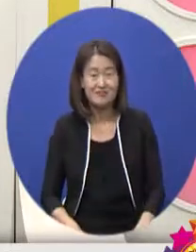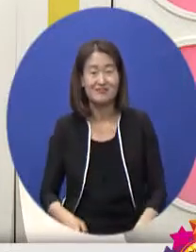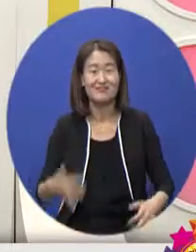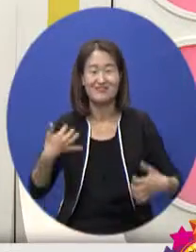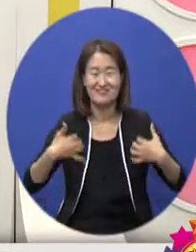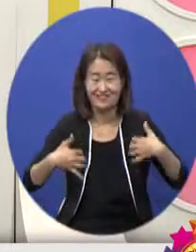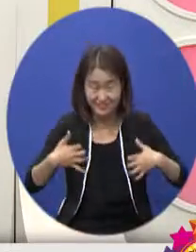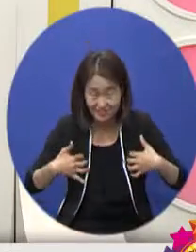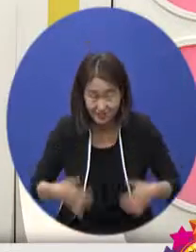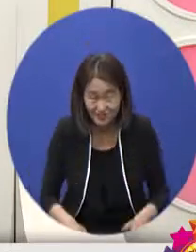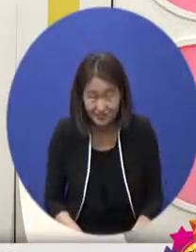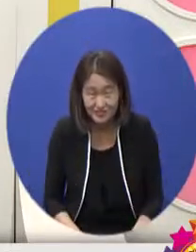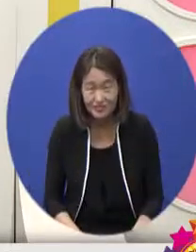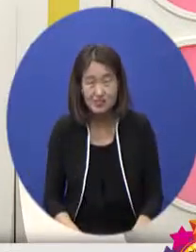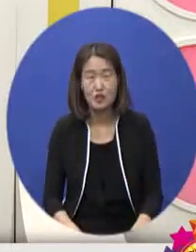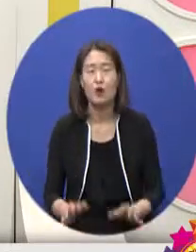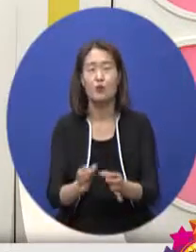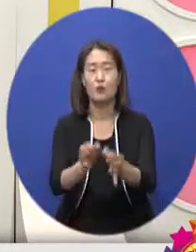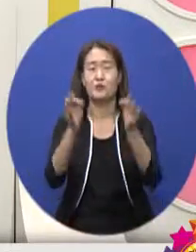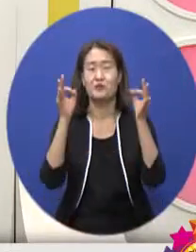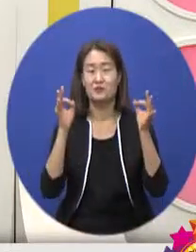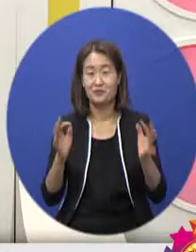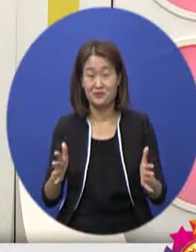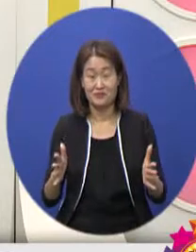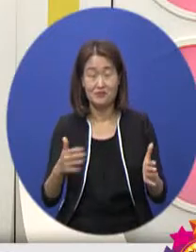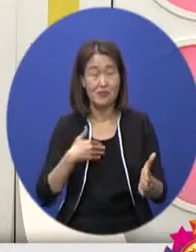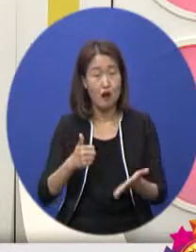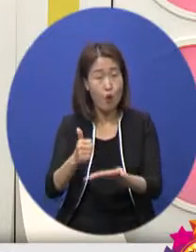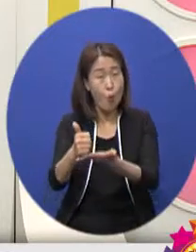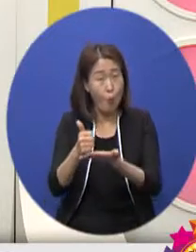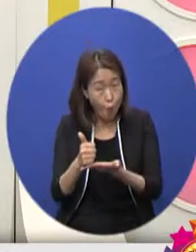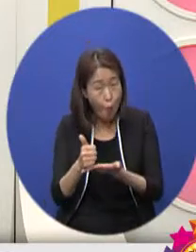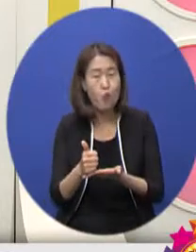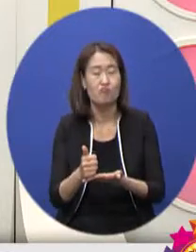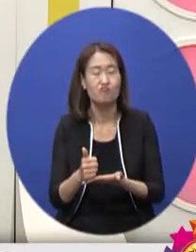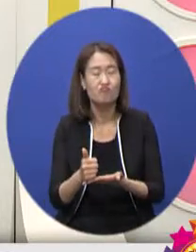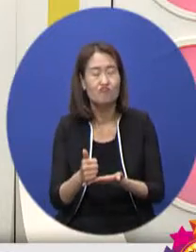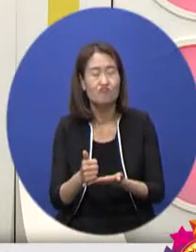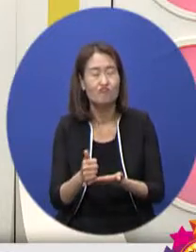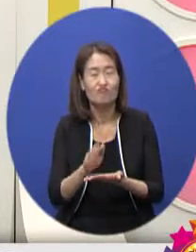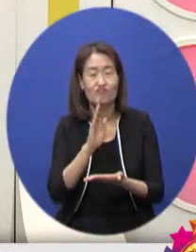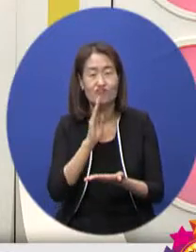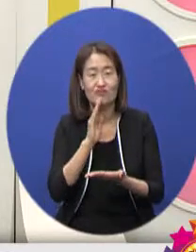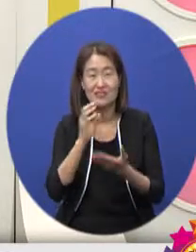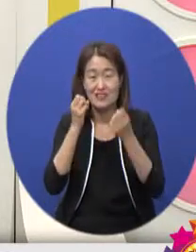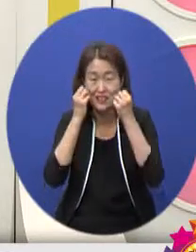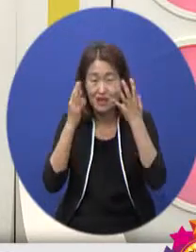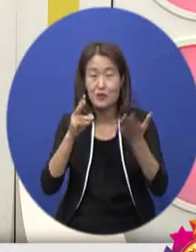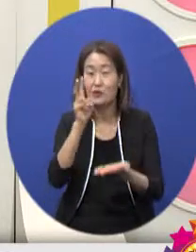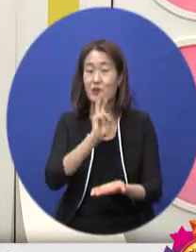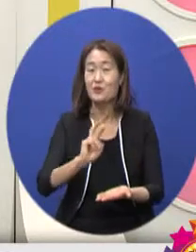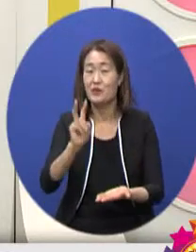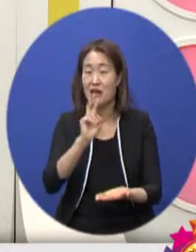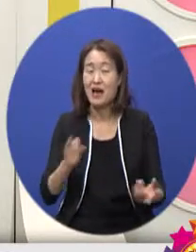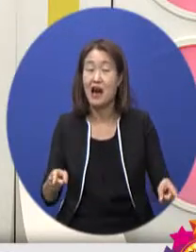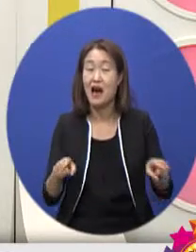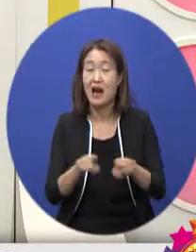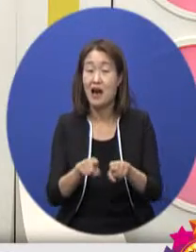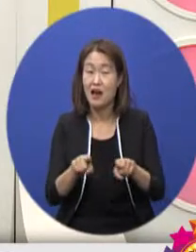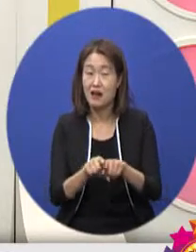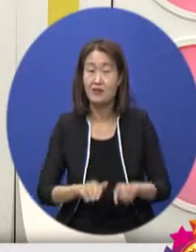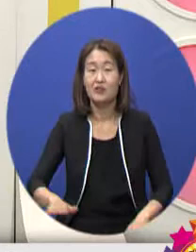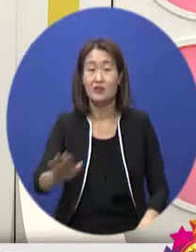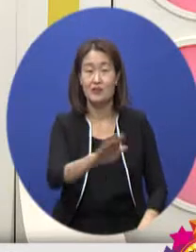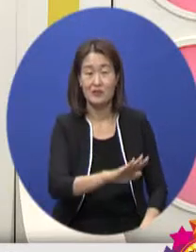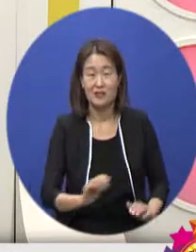반갑습니다. 네, 오랜만에 초대를 해 주셨고요. 아마 새로운 신곡도 있고 그래서